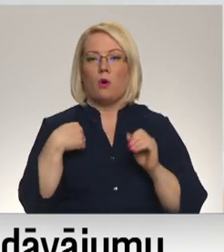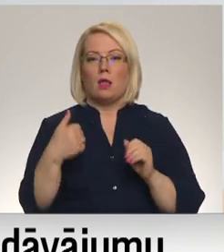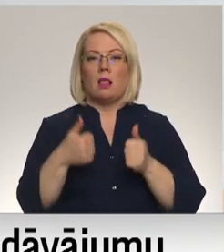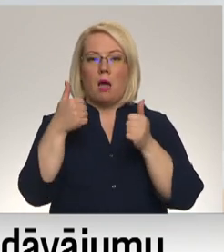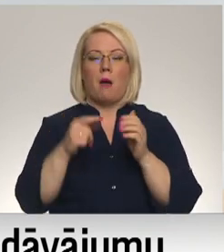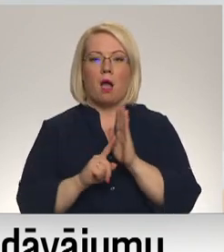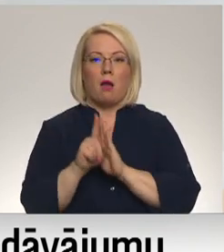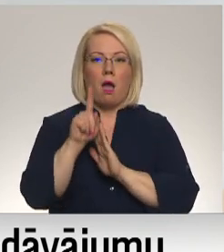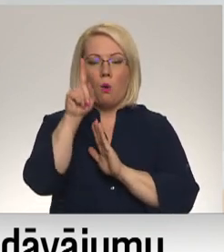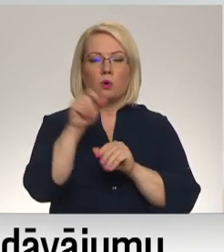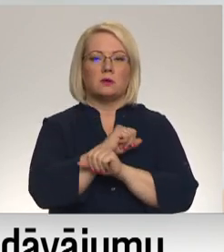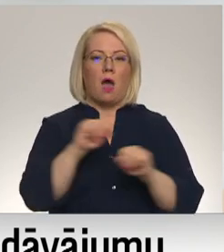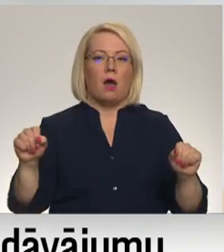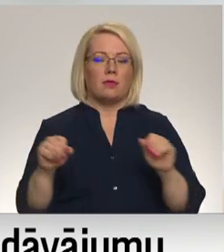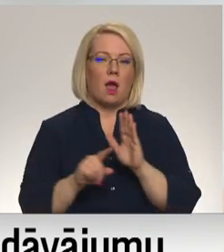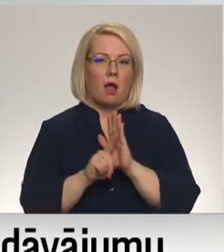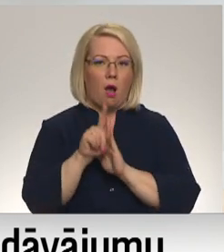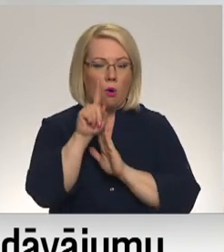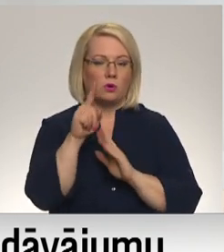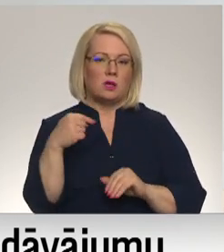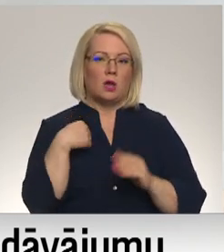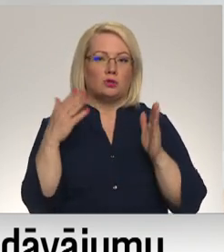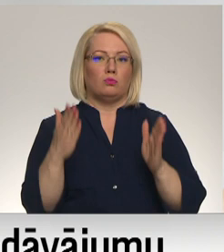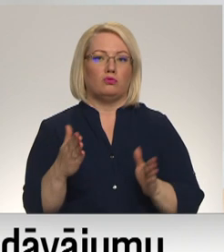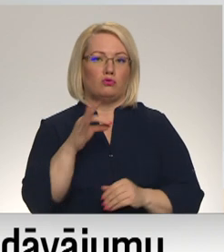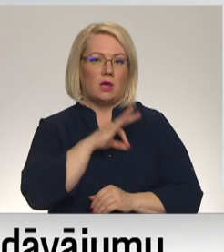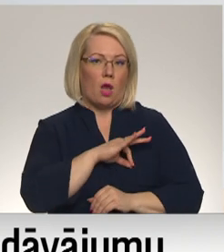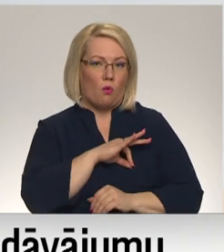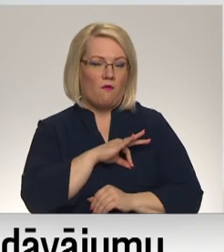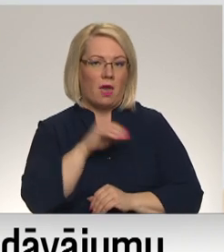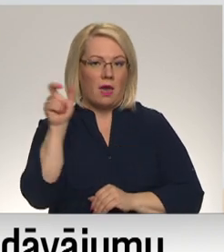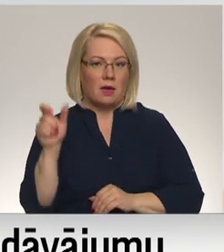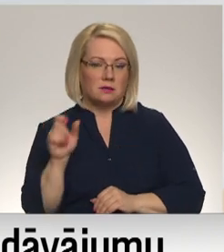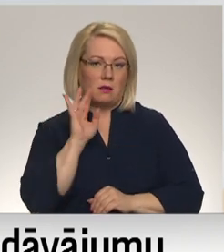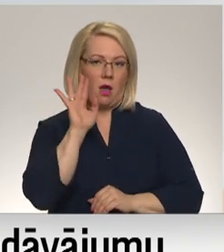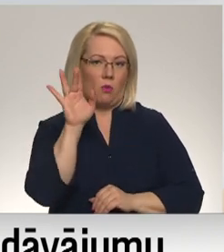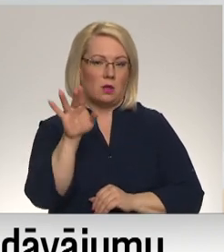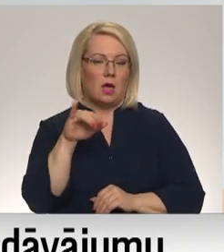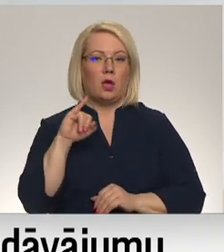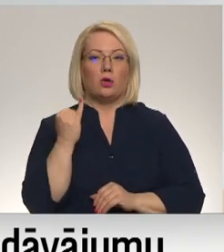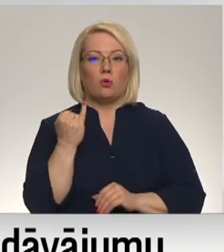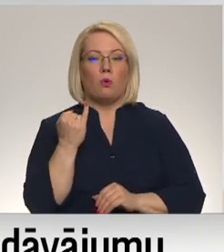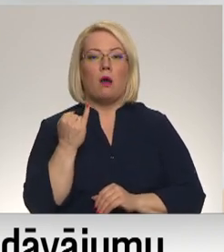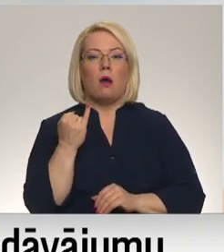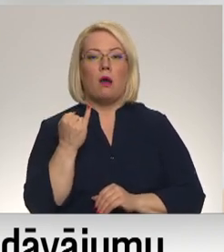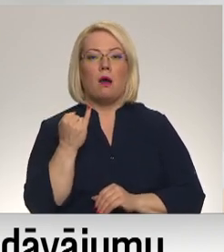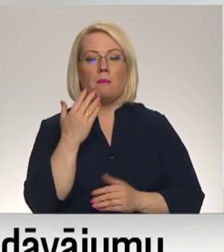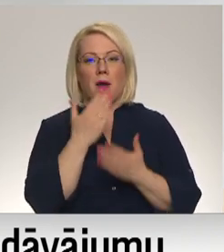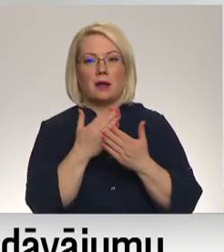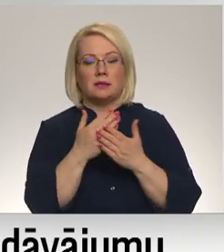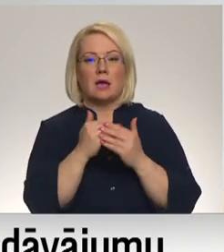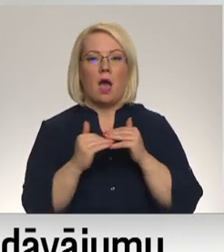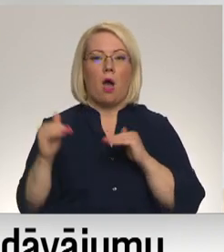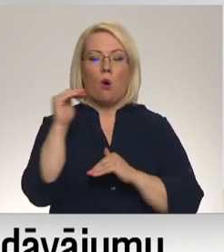augs, ātrāk augs, es būšu ieguvējis nākotnē, jo ir rādīts, ka šie te